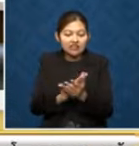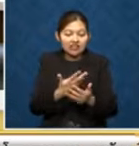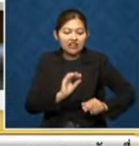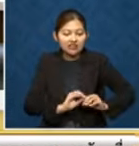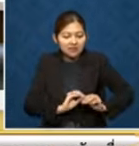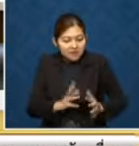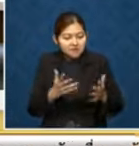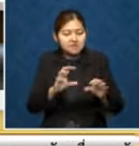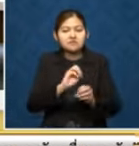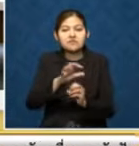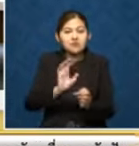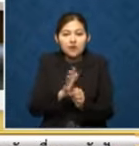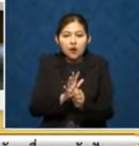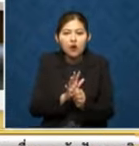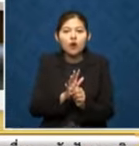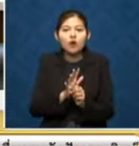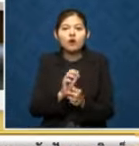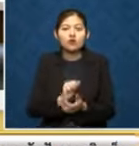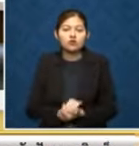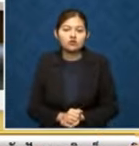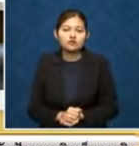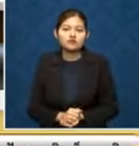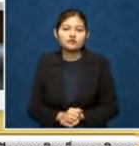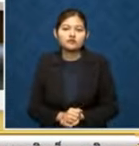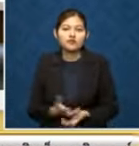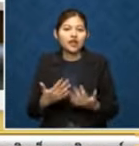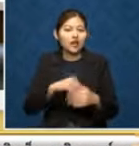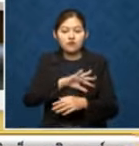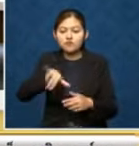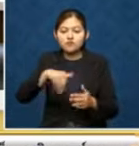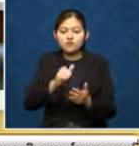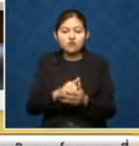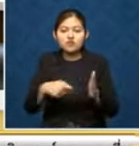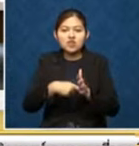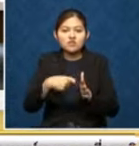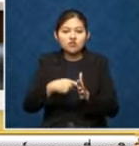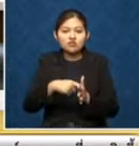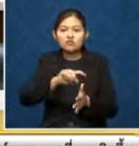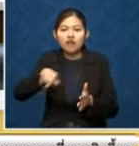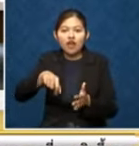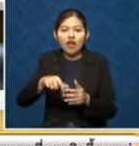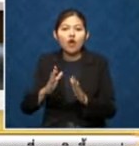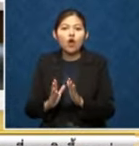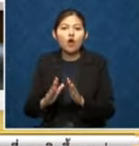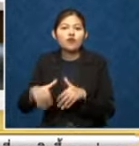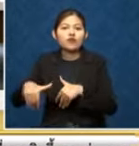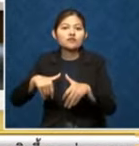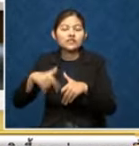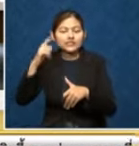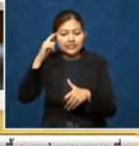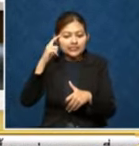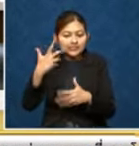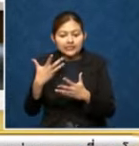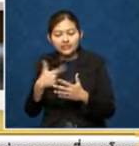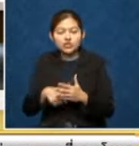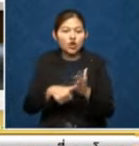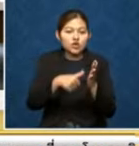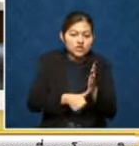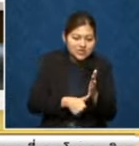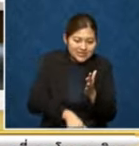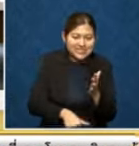ต้องการความจำเป็นในการใช้จ่ายปัจจัยทั้งหมดนี้ครับทำให้พี่น้องประชาชนต้องกู้ยืมและเป็นหนี้มากขึ้น